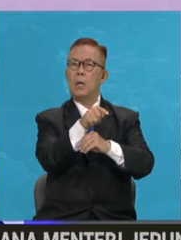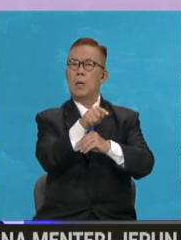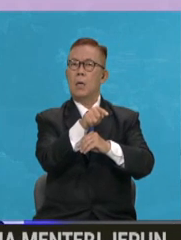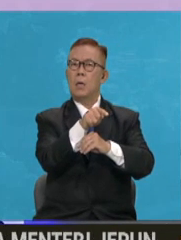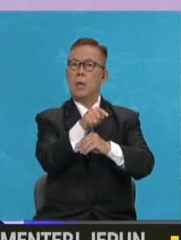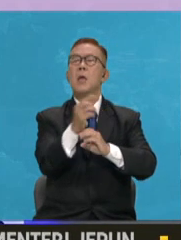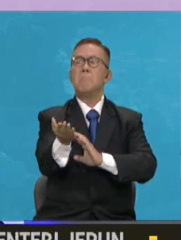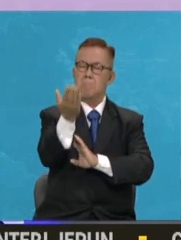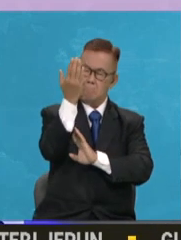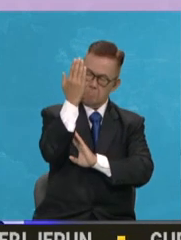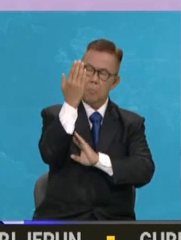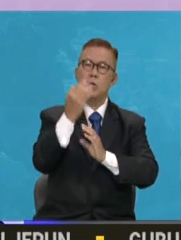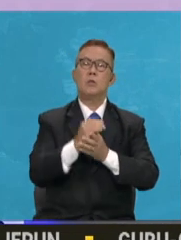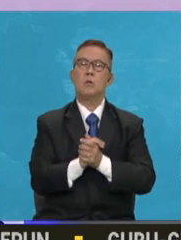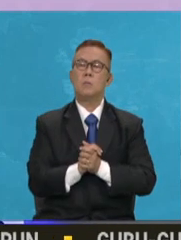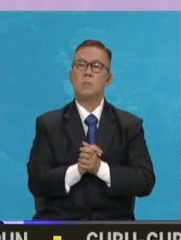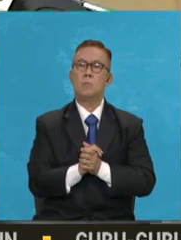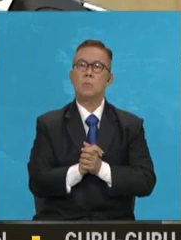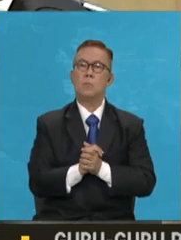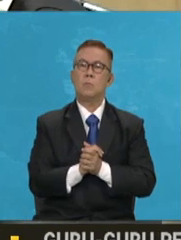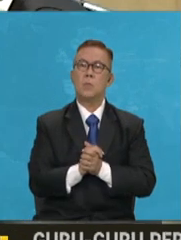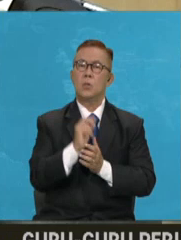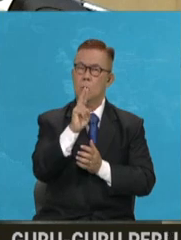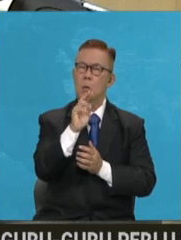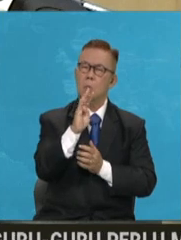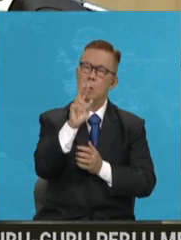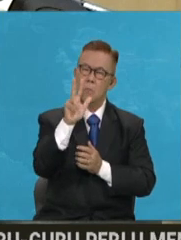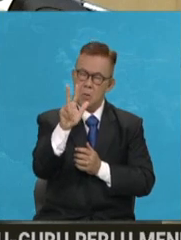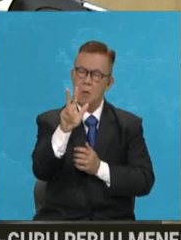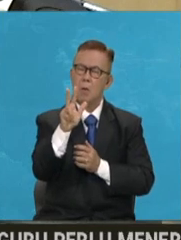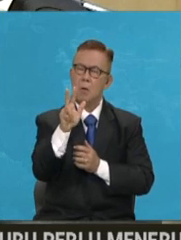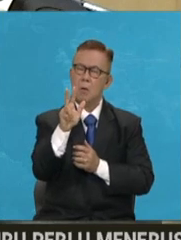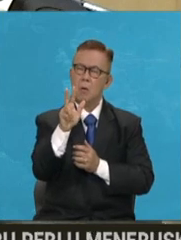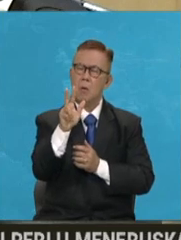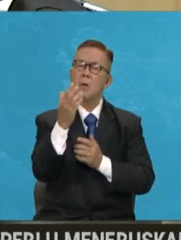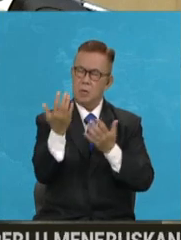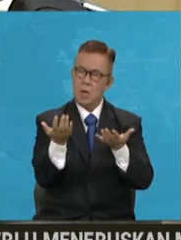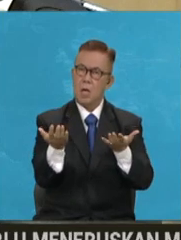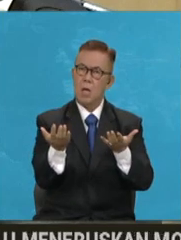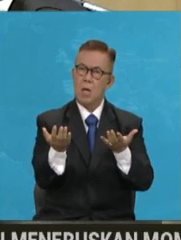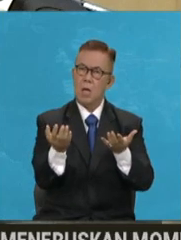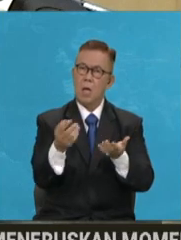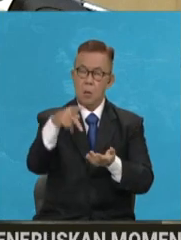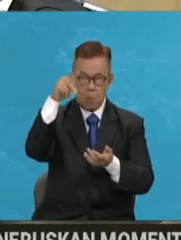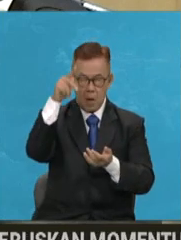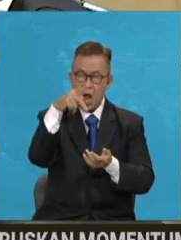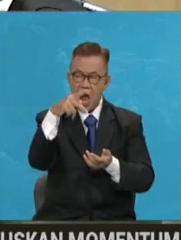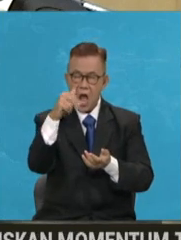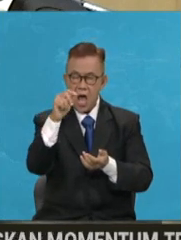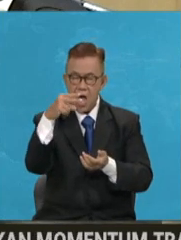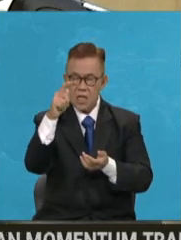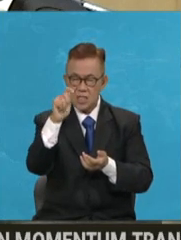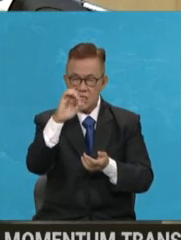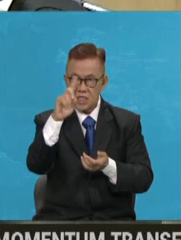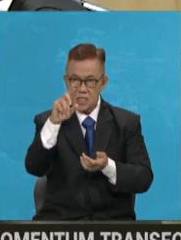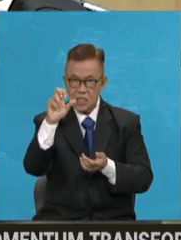adegan pagi tadi 43 bakal gradual Pangeran Siti Khadijah binti Pangeran